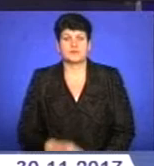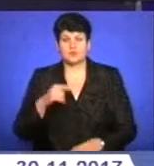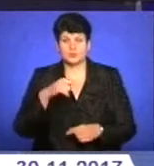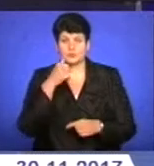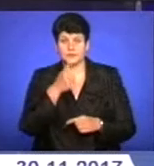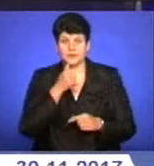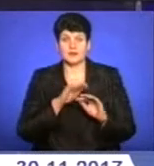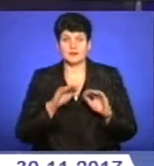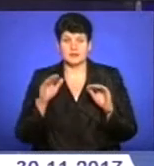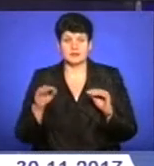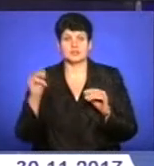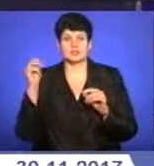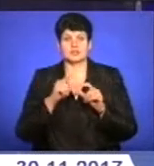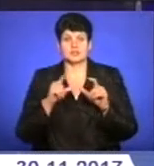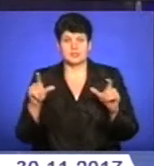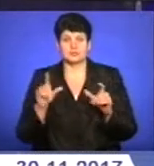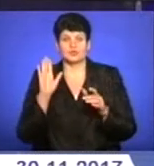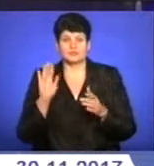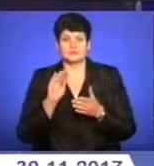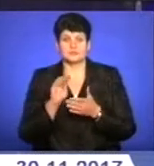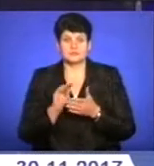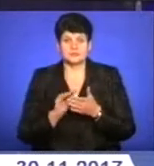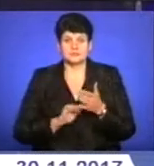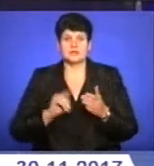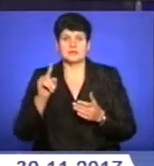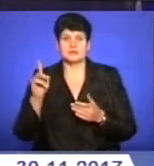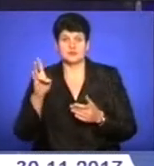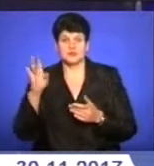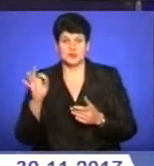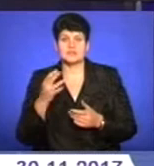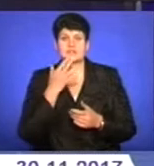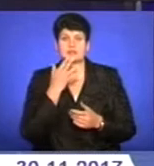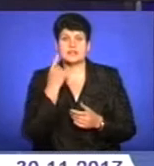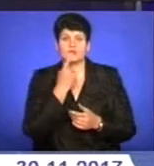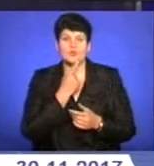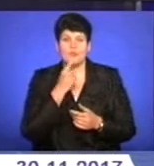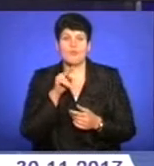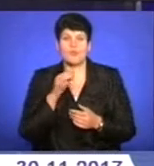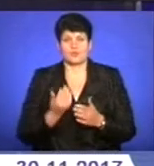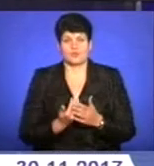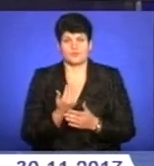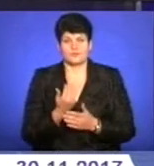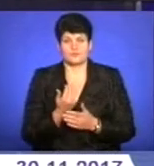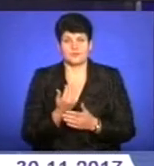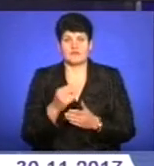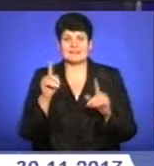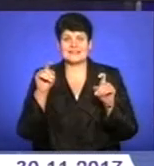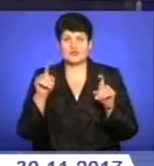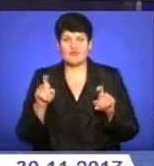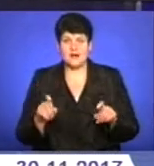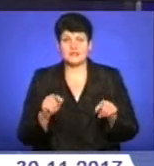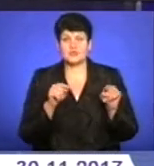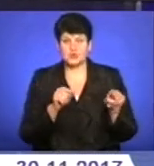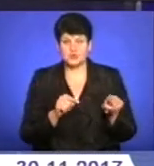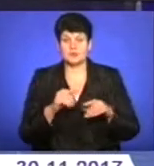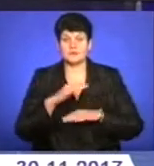Цьогоріч учні загальноосвітніх шкіл складатимуть загальне незалежне оцінювання з іноземної мови по-новому. До тестування з цього предмету